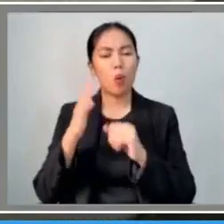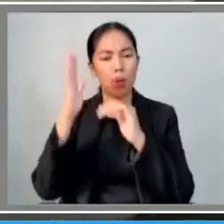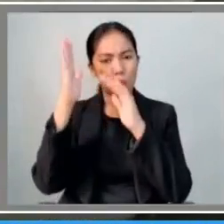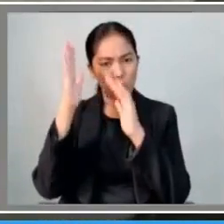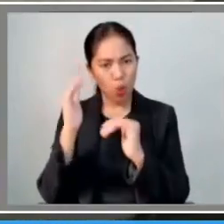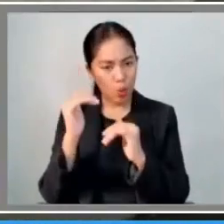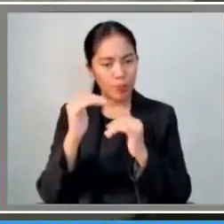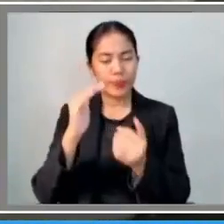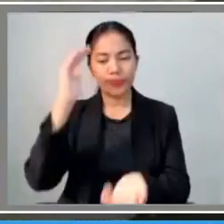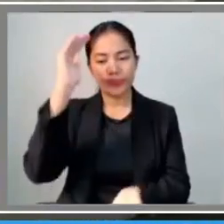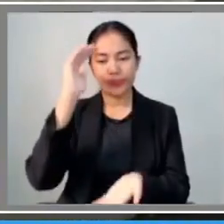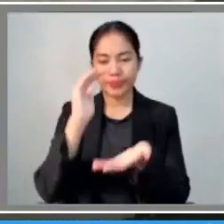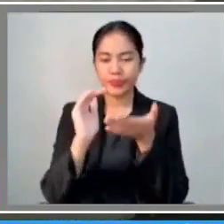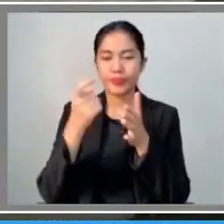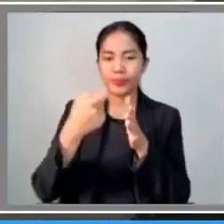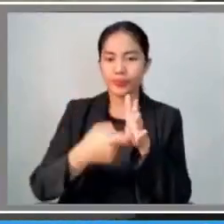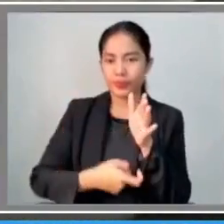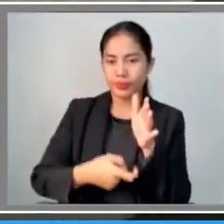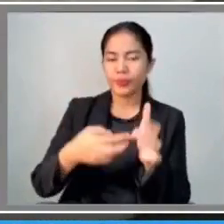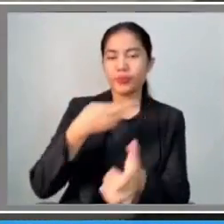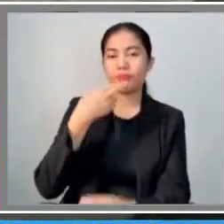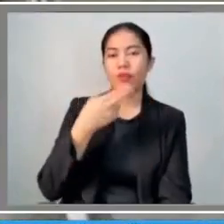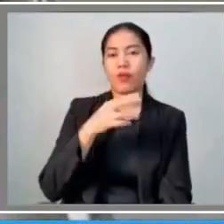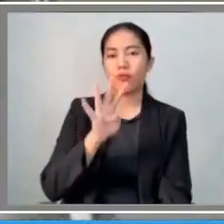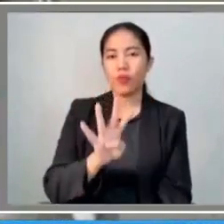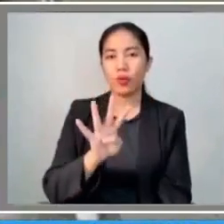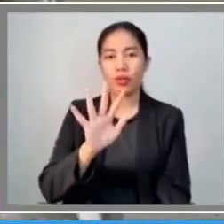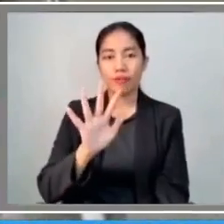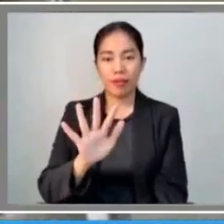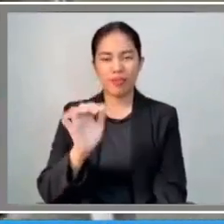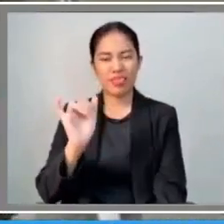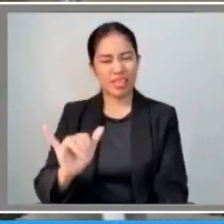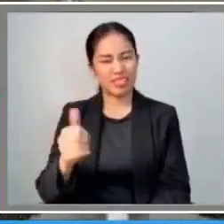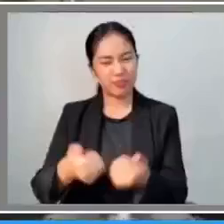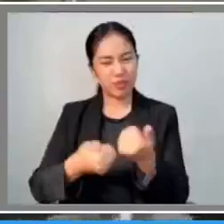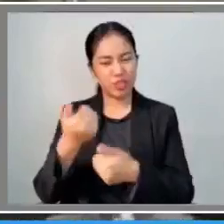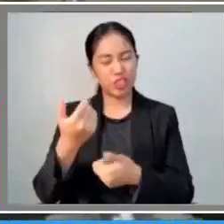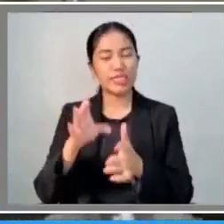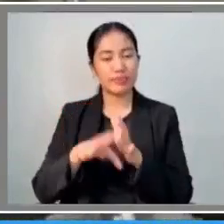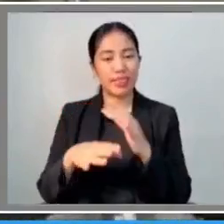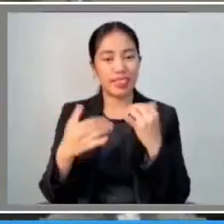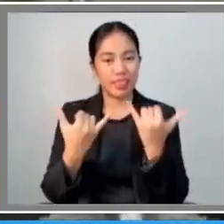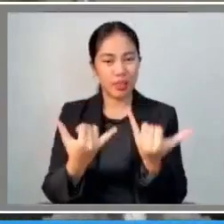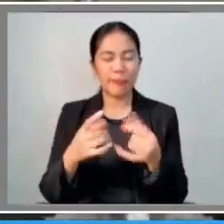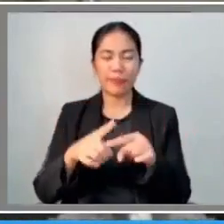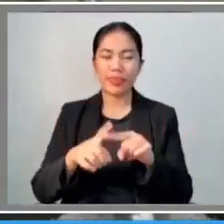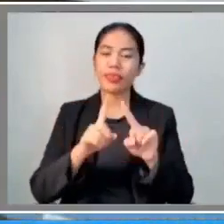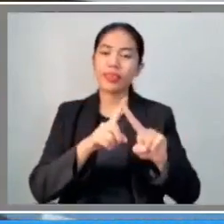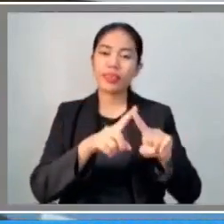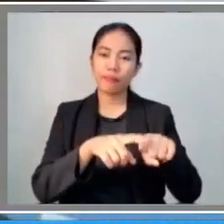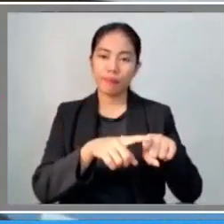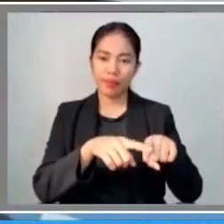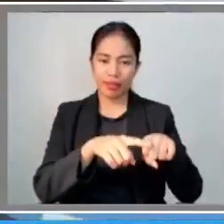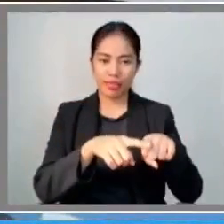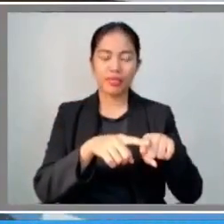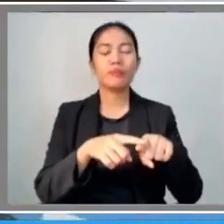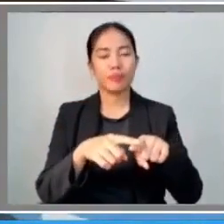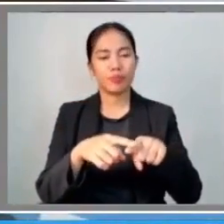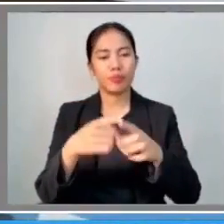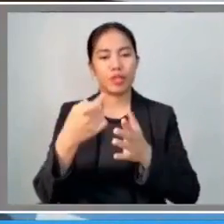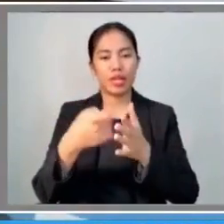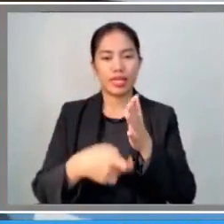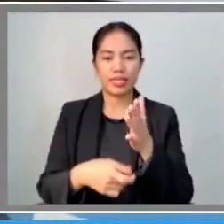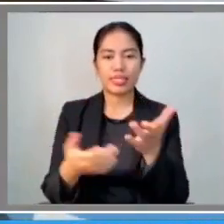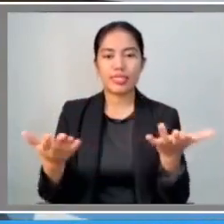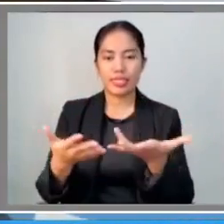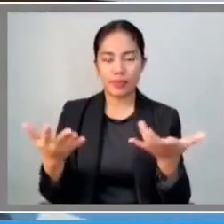sa 45 pesos per kilo na pinakamura. Pero depende pa rin nga, Raffy at Connie, itong presyohan ng bigas dito sa palengke, of